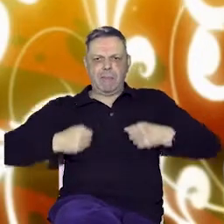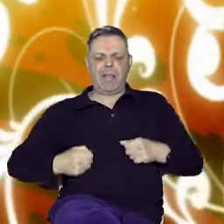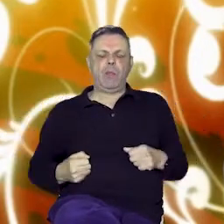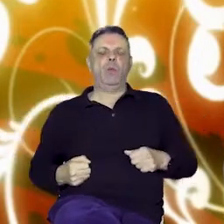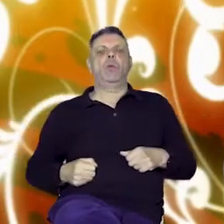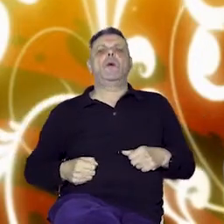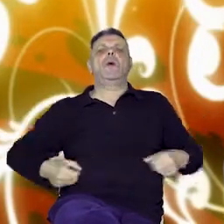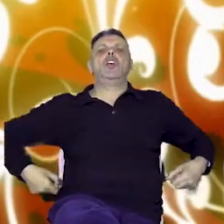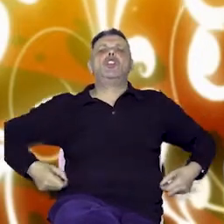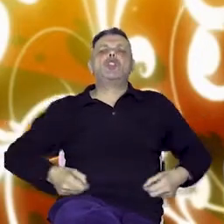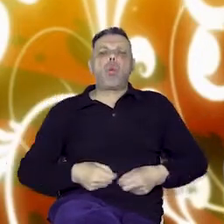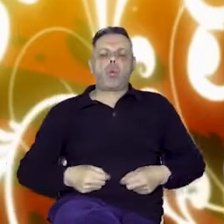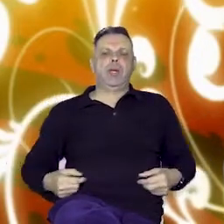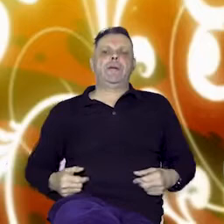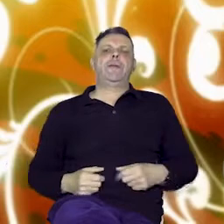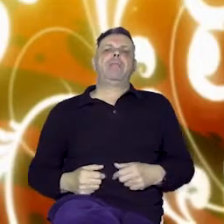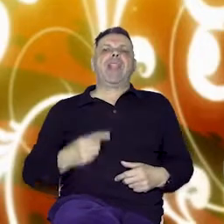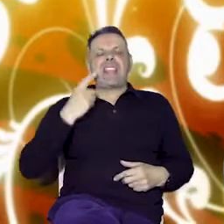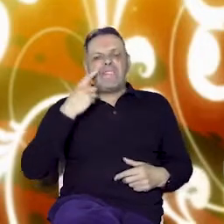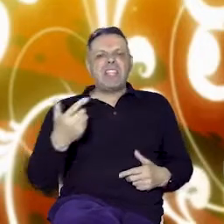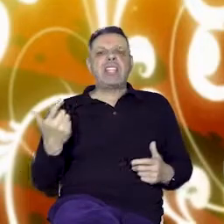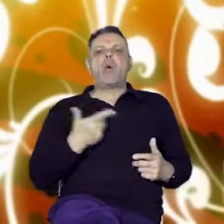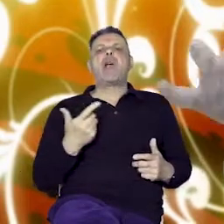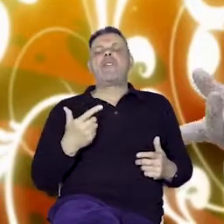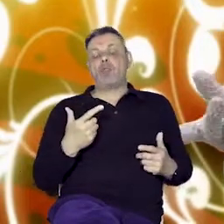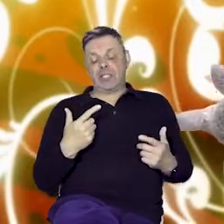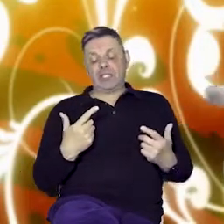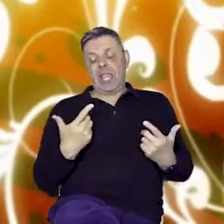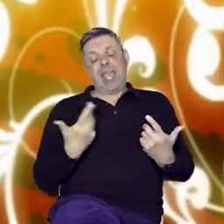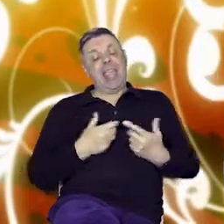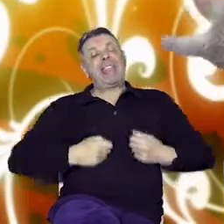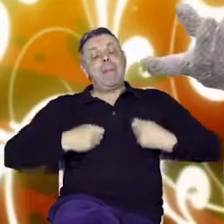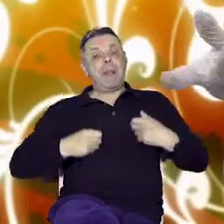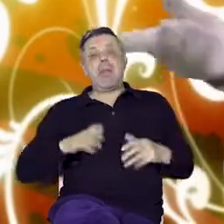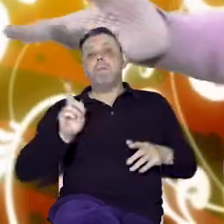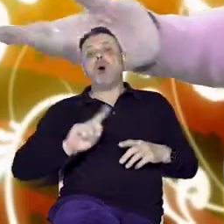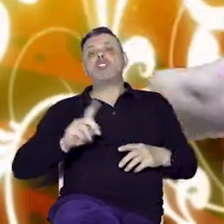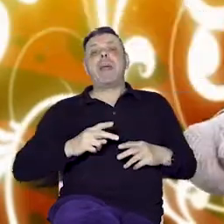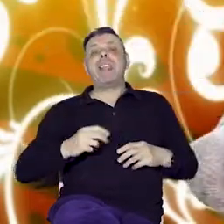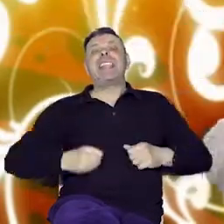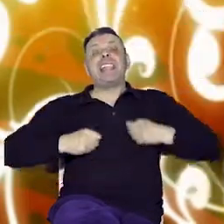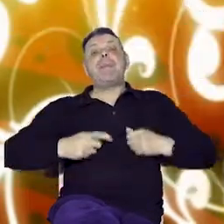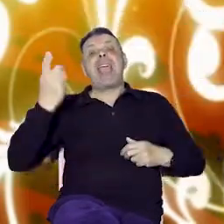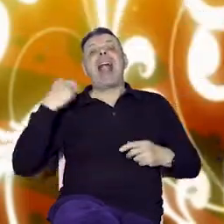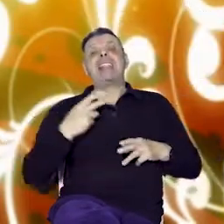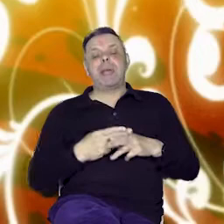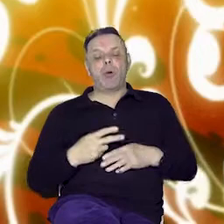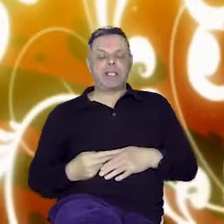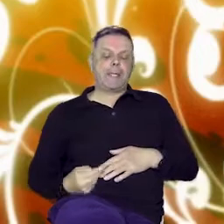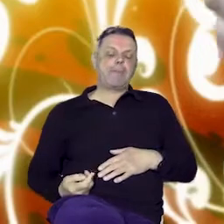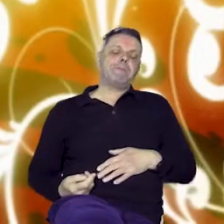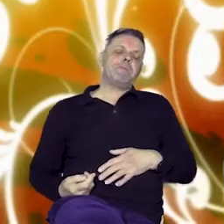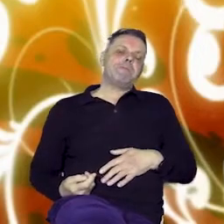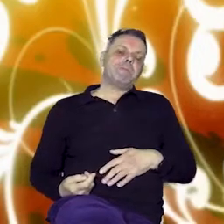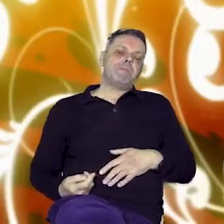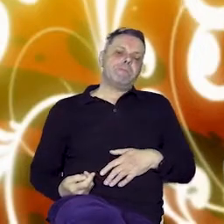opsega struka, da vidite u kakvoj ste vi fazi debljine. Možda niste uopće debeli, ali ste bolesni, ali to nema veze. Sigurno ste manje